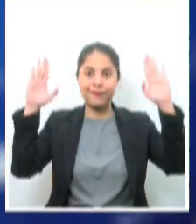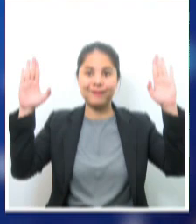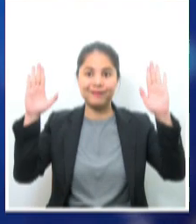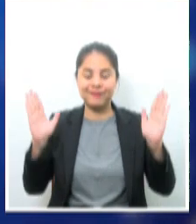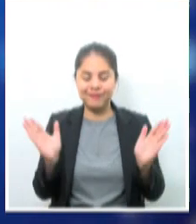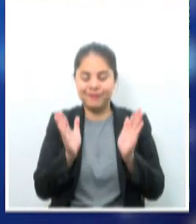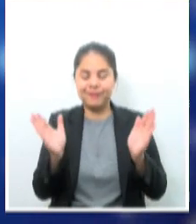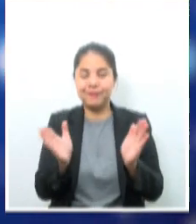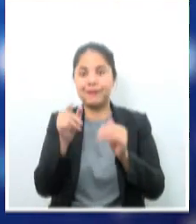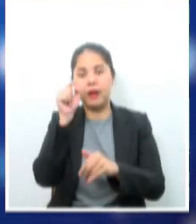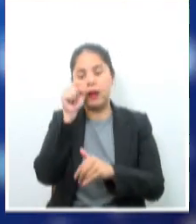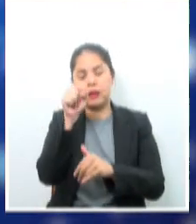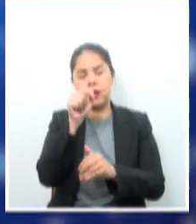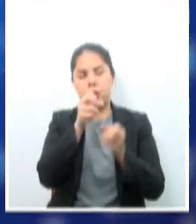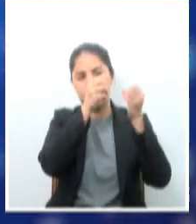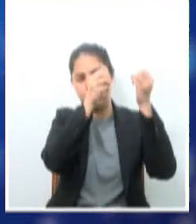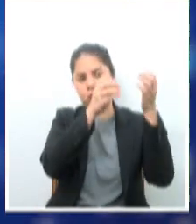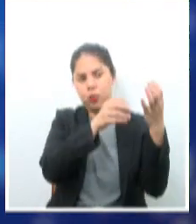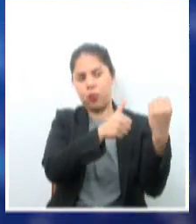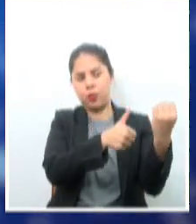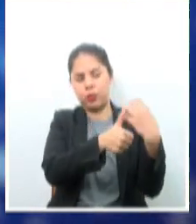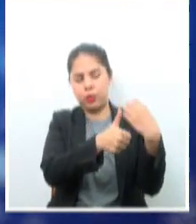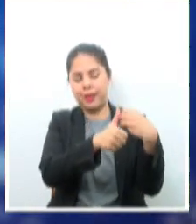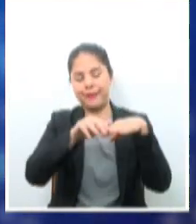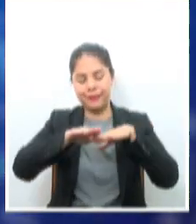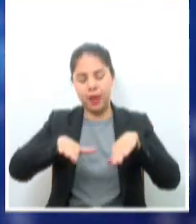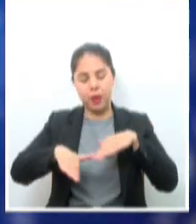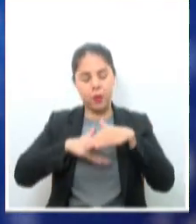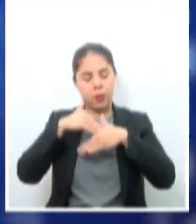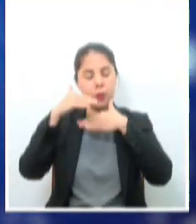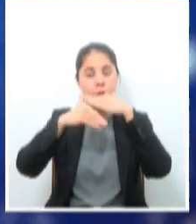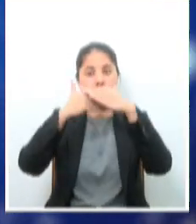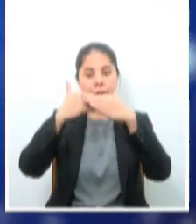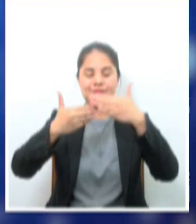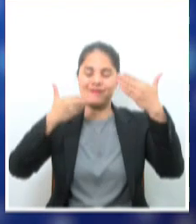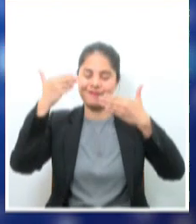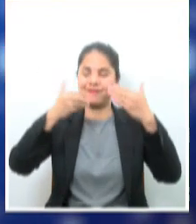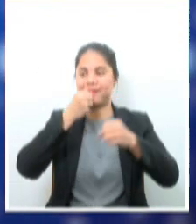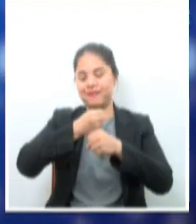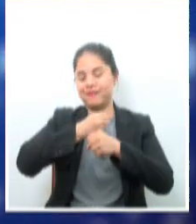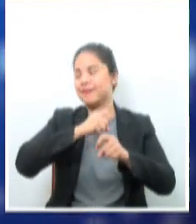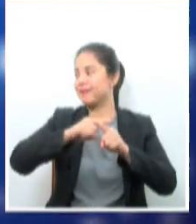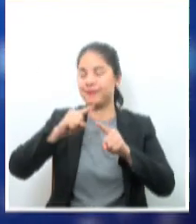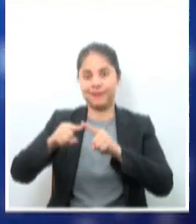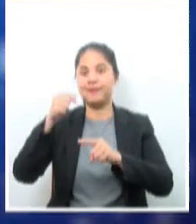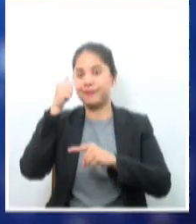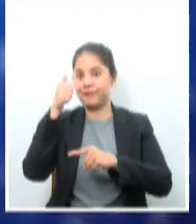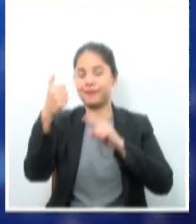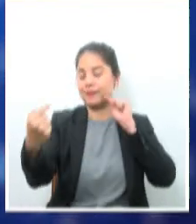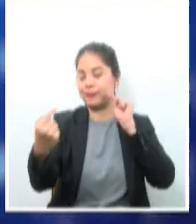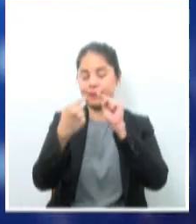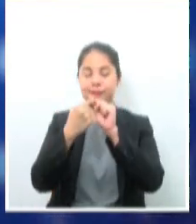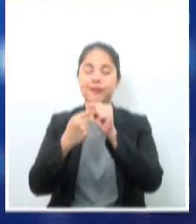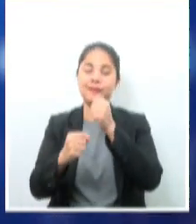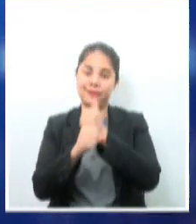วนนี้คุณครูก็จะสามารถแนะนำน้องๆนักเรียนนะคะให้ไปพัฒนาตนเองผ่านกิจกรรมต่างๆได้ค่ะที่เหมาะสมกับอาชีพเป้าหม